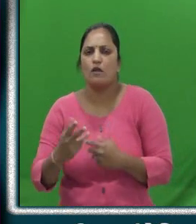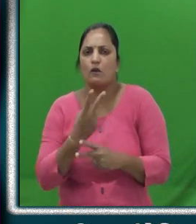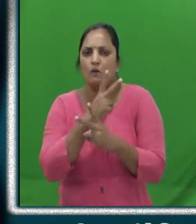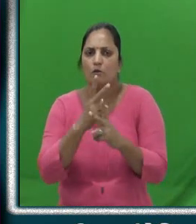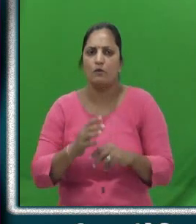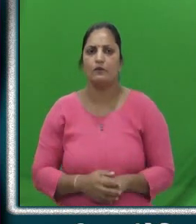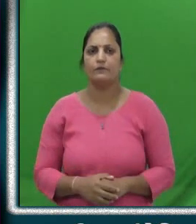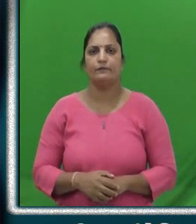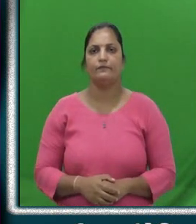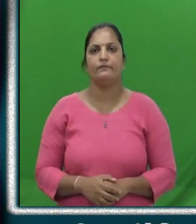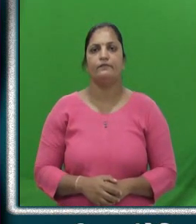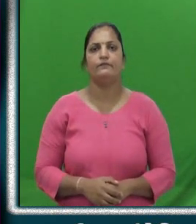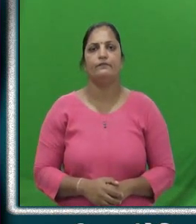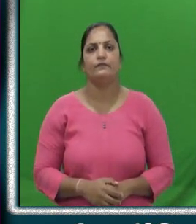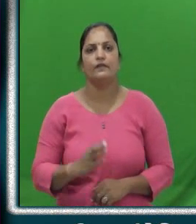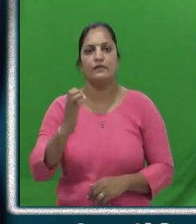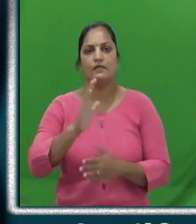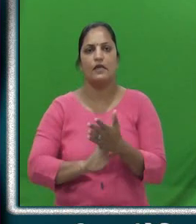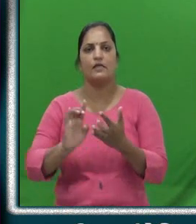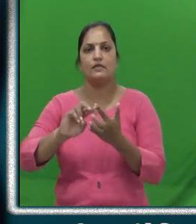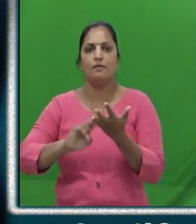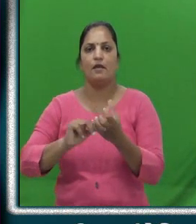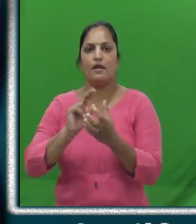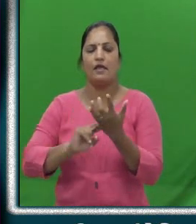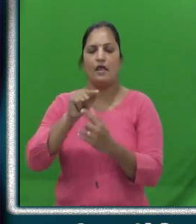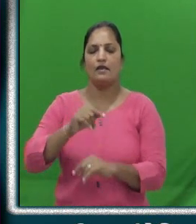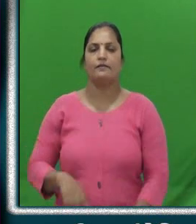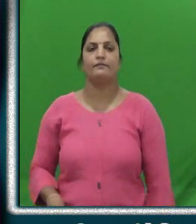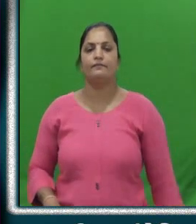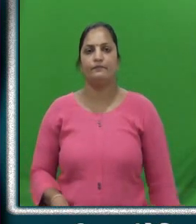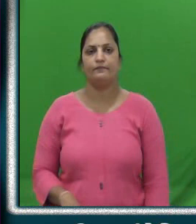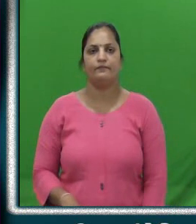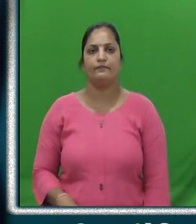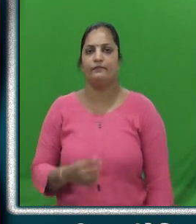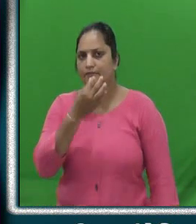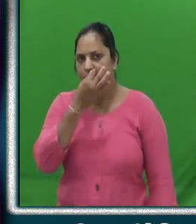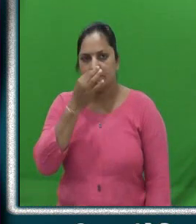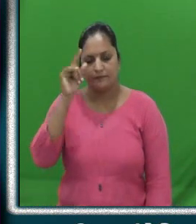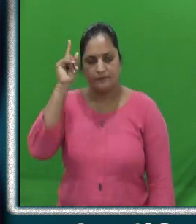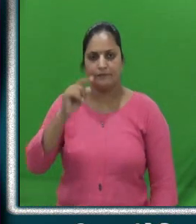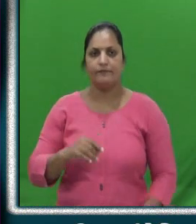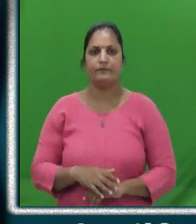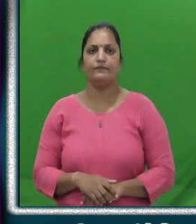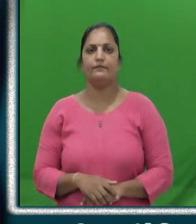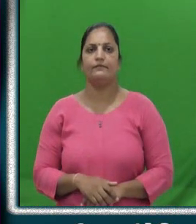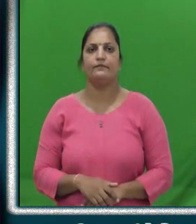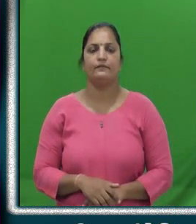टाइम एनु जे एक से इन चेन्नई आव तो शू गणाय टू फंक्शन